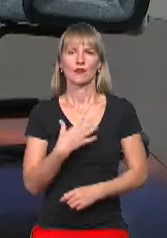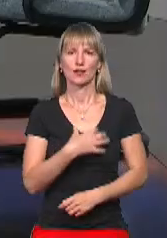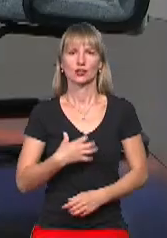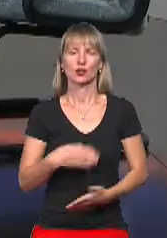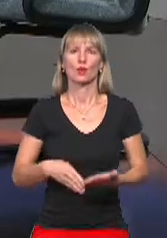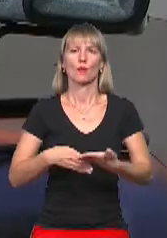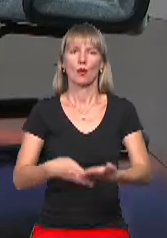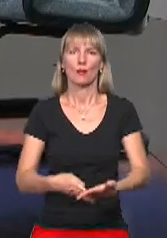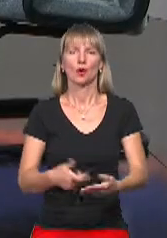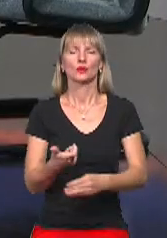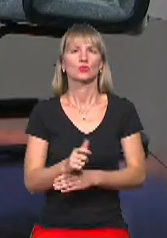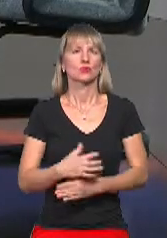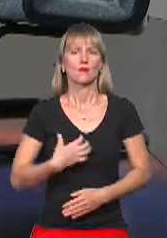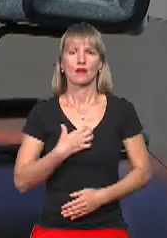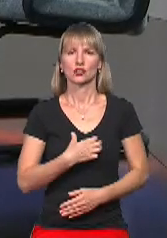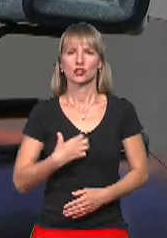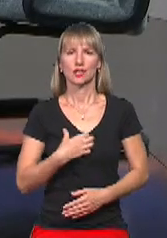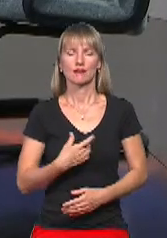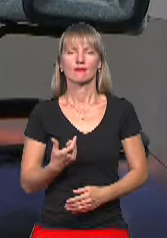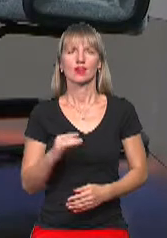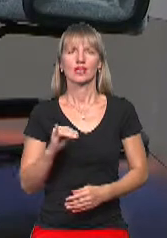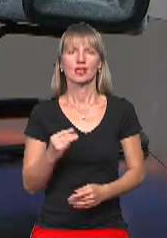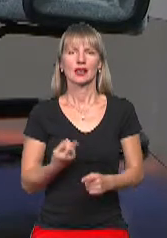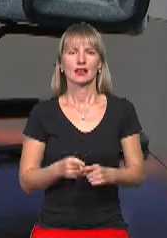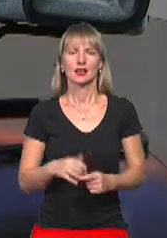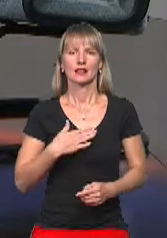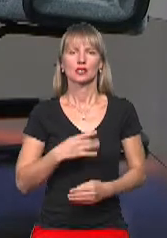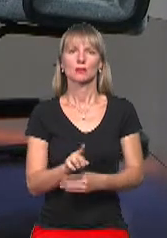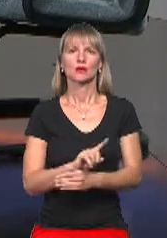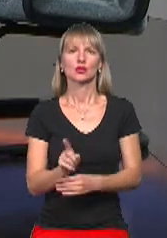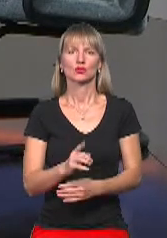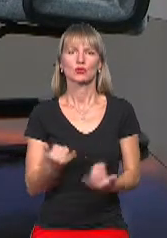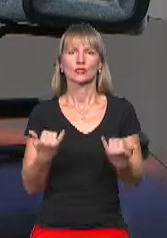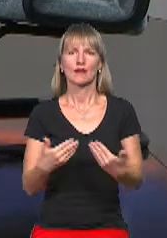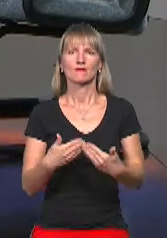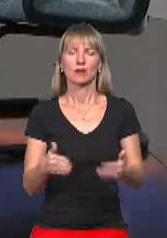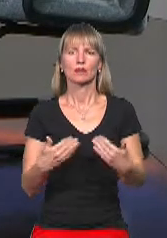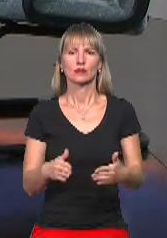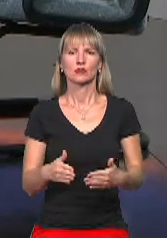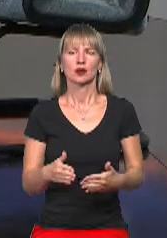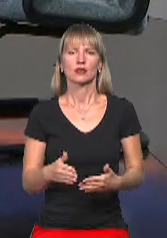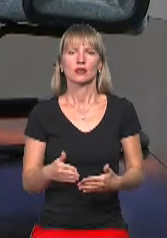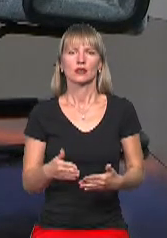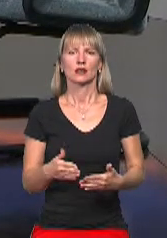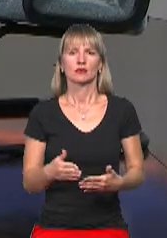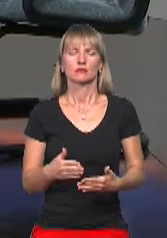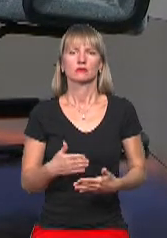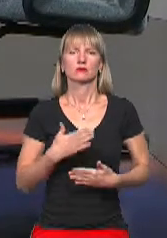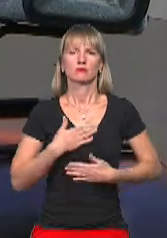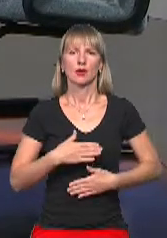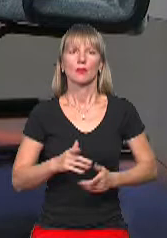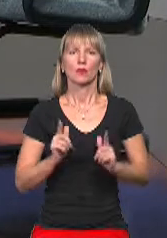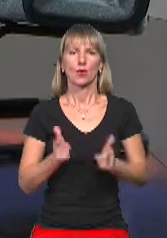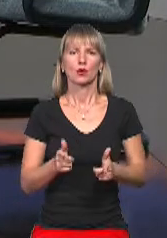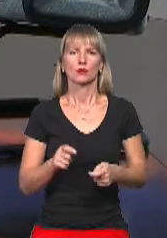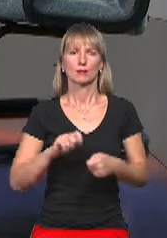важливий, допомога страшенно важлива. Навіть оці наші прилади, що зараз випускаються, люб'язно погодились